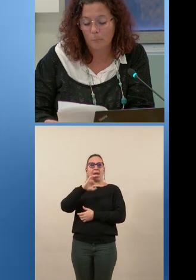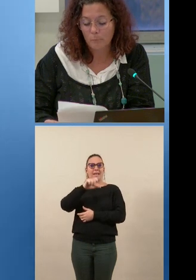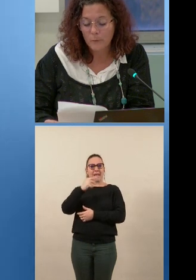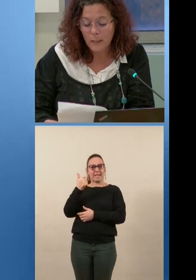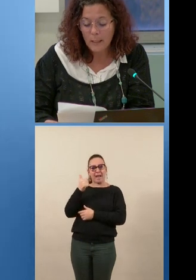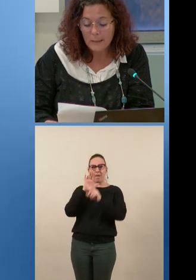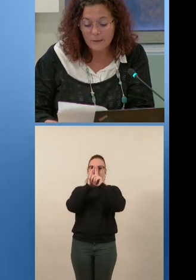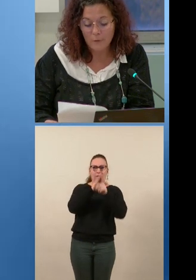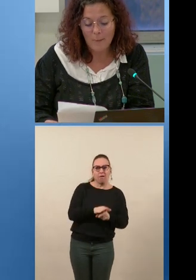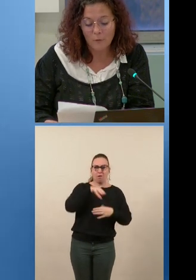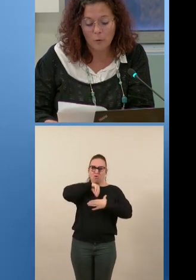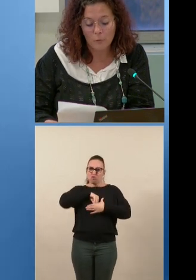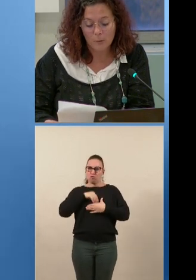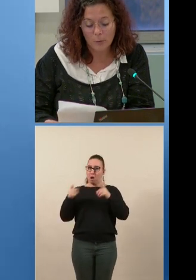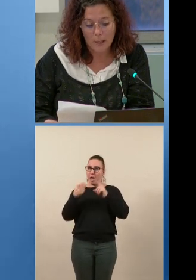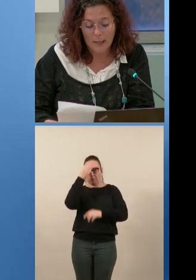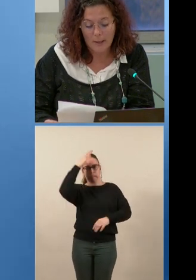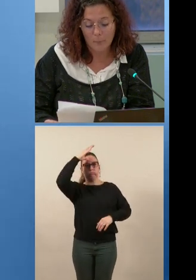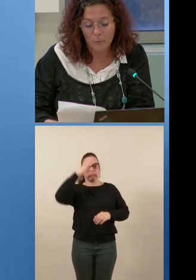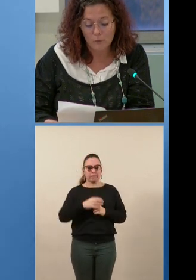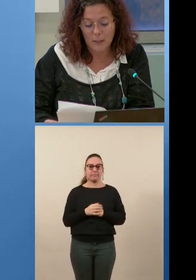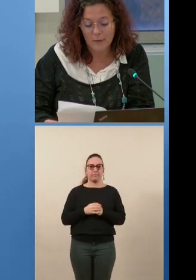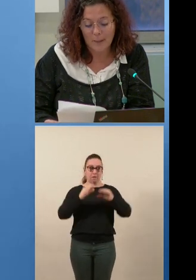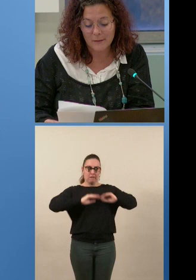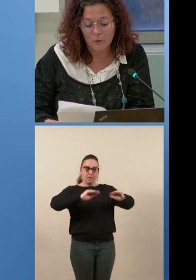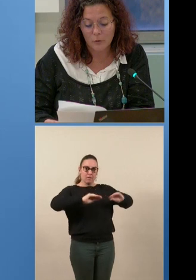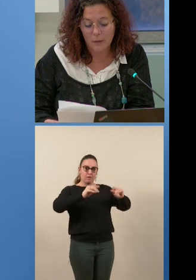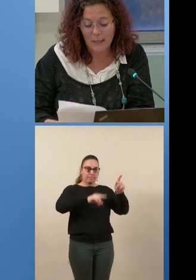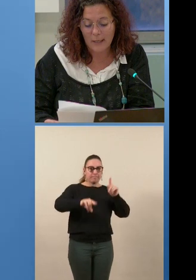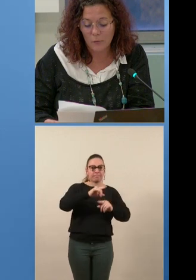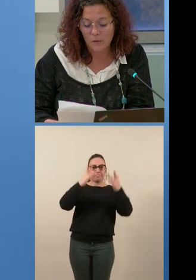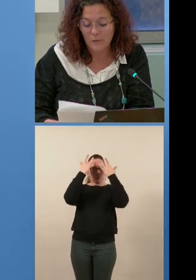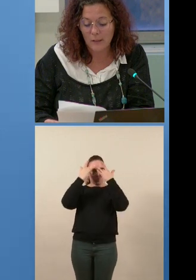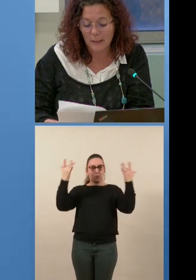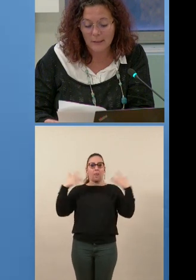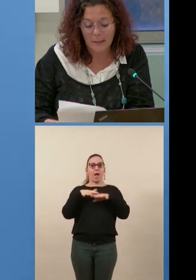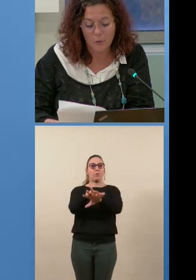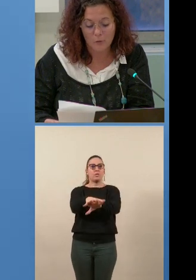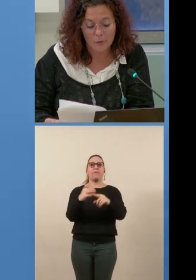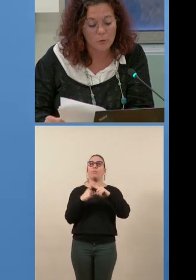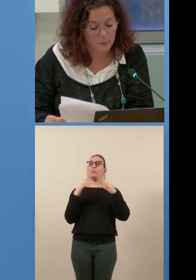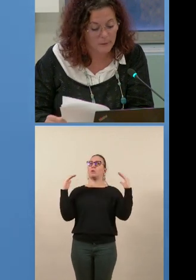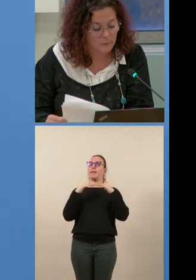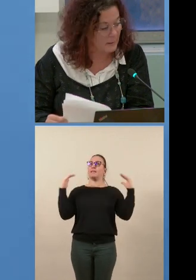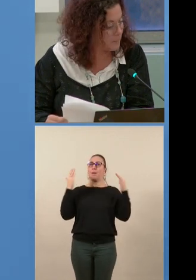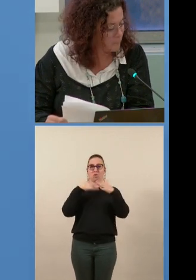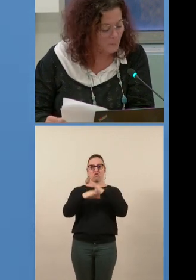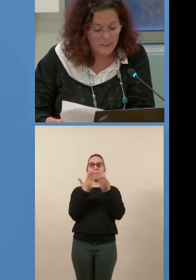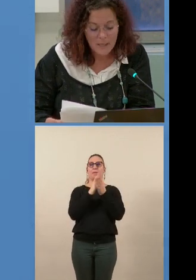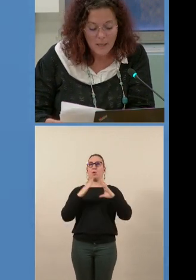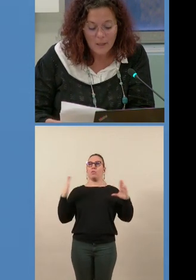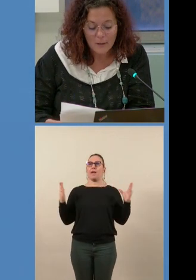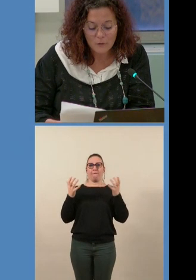discrimination ces formations ont contribué à promouvoir des pratiques culturelles inclusives et équitable au sein de nos